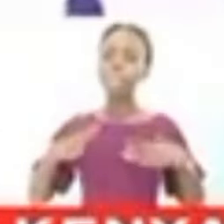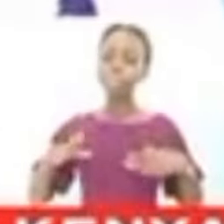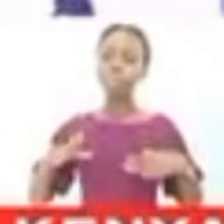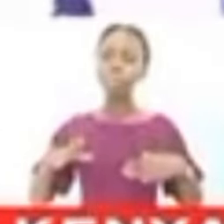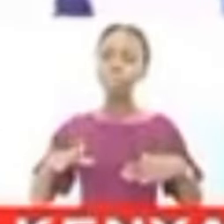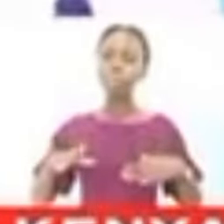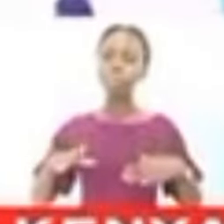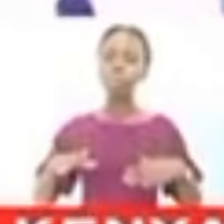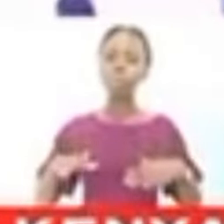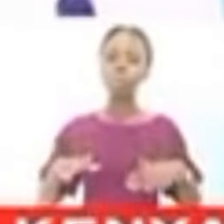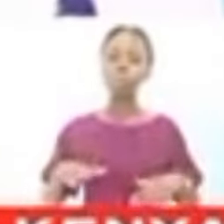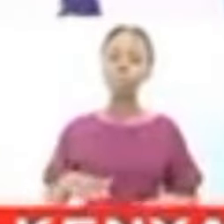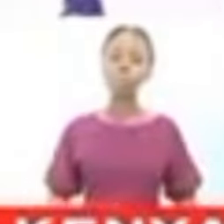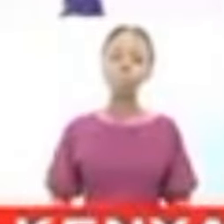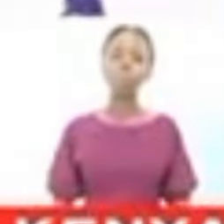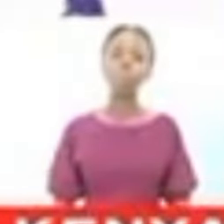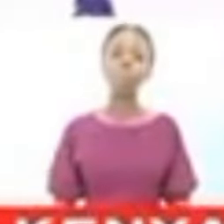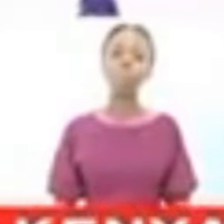watu